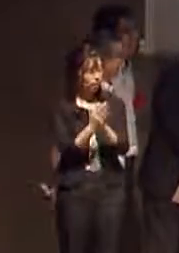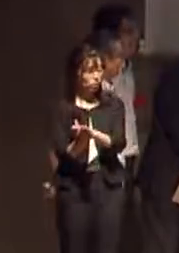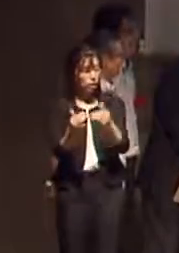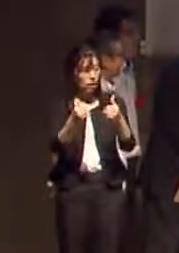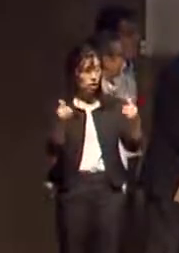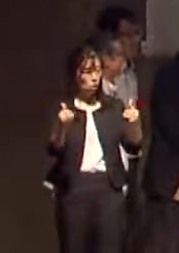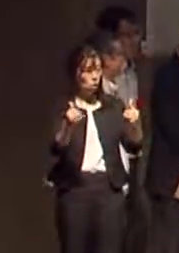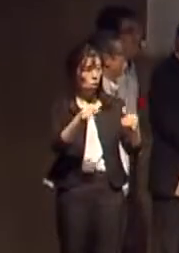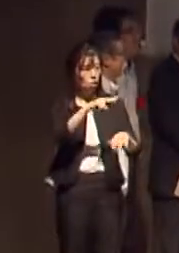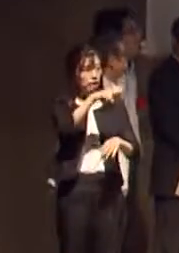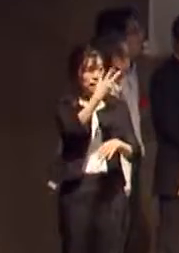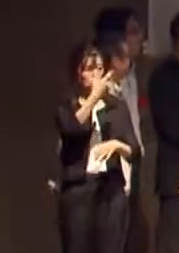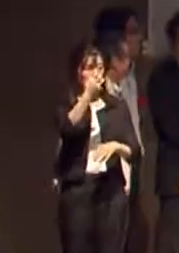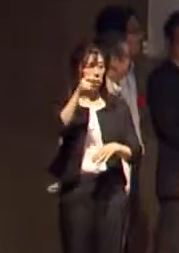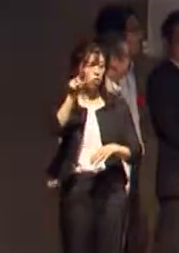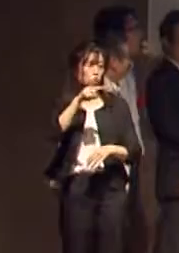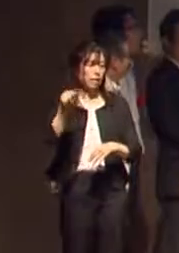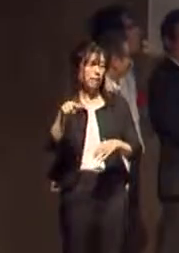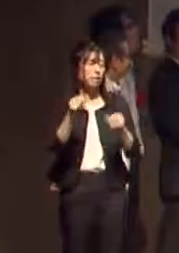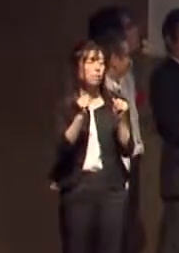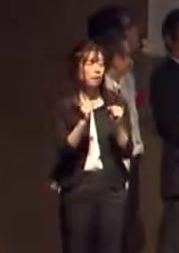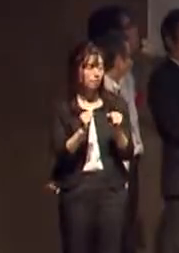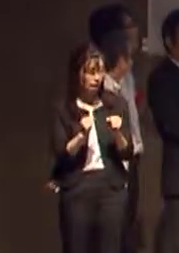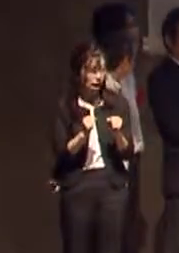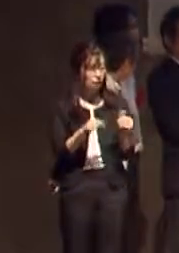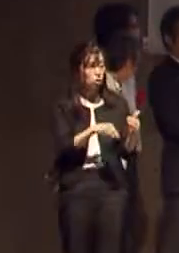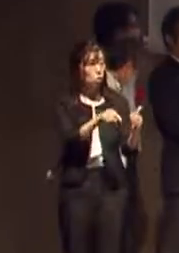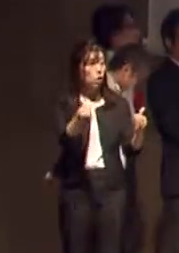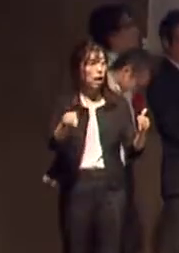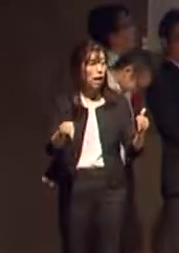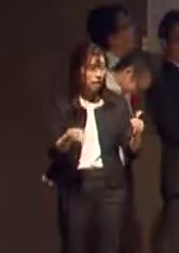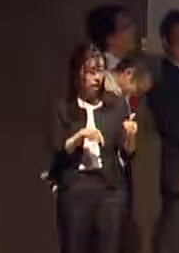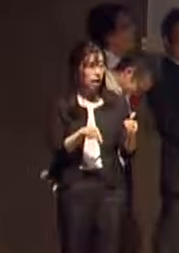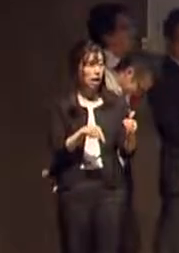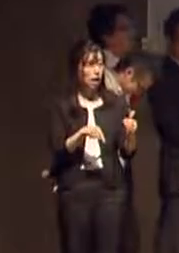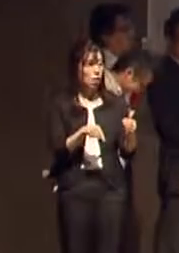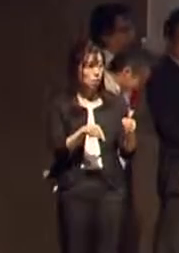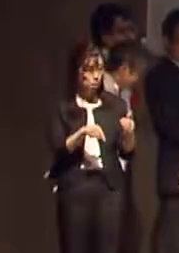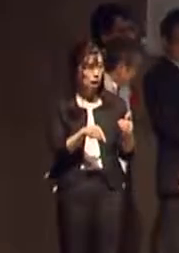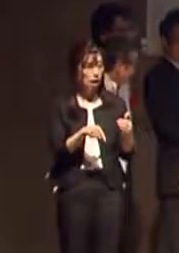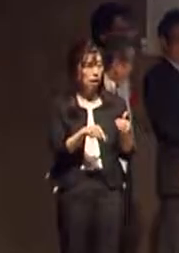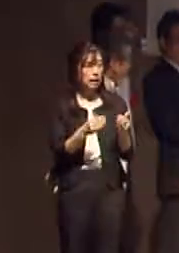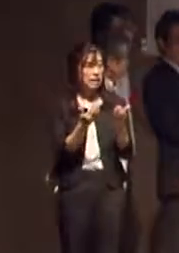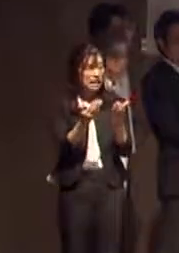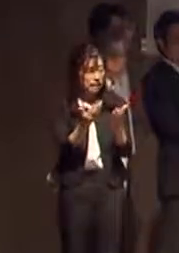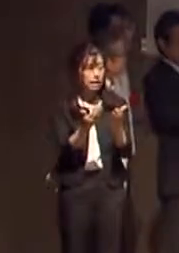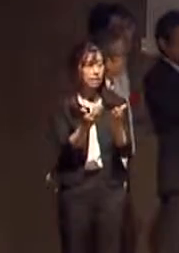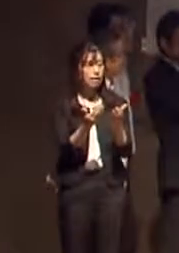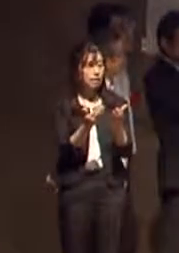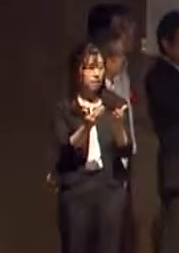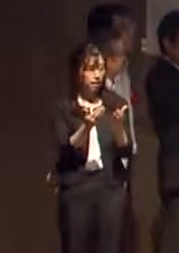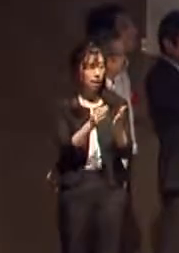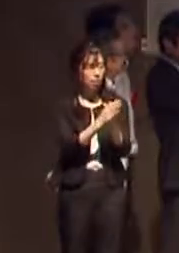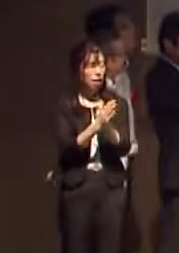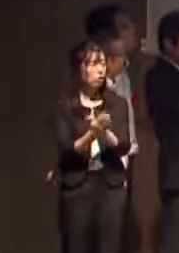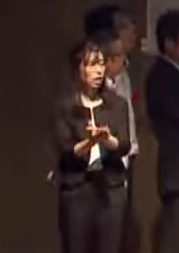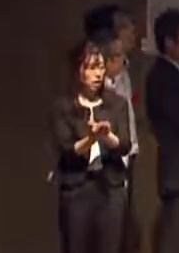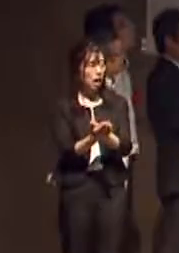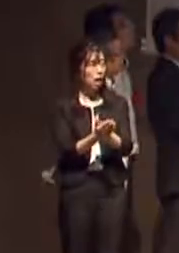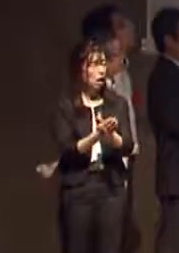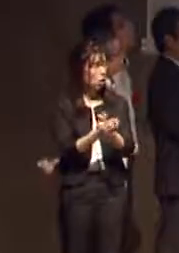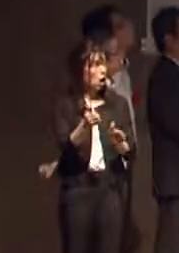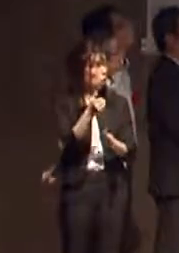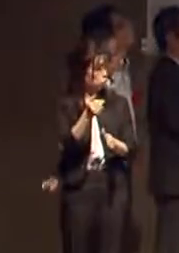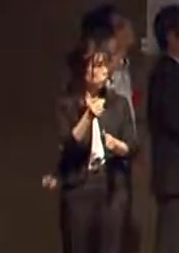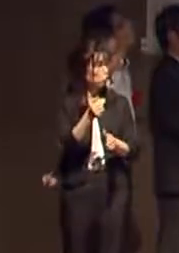は270名に上るのですが、そのうち直接で亡くなられた方は50名、220名は関連死、その